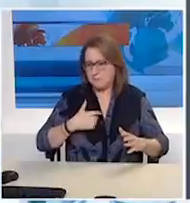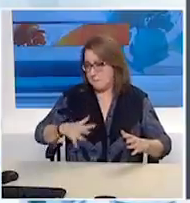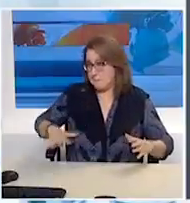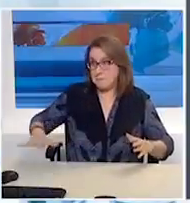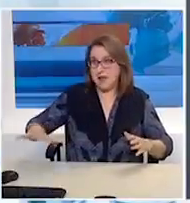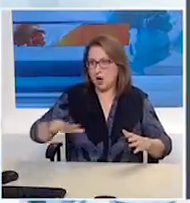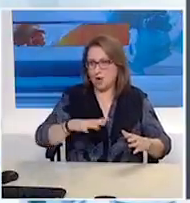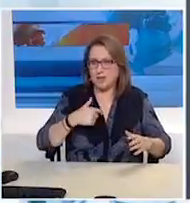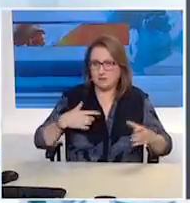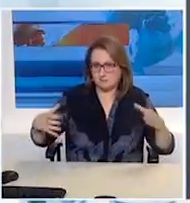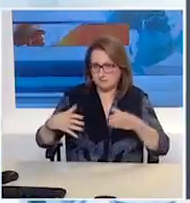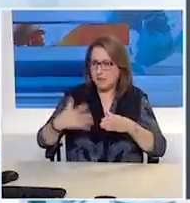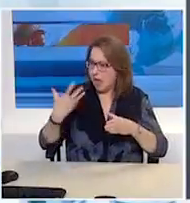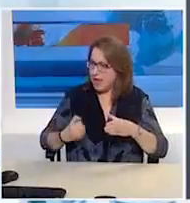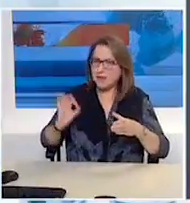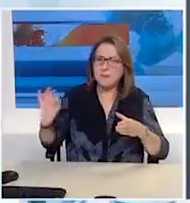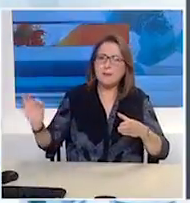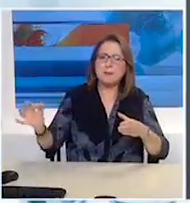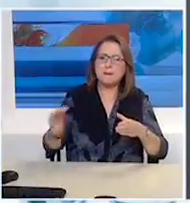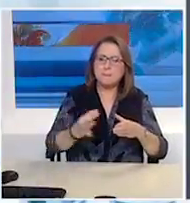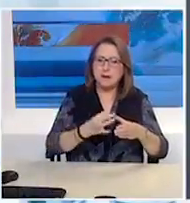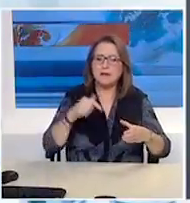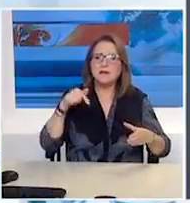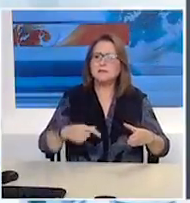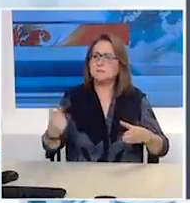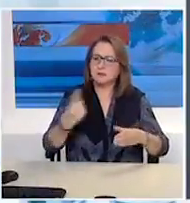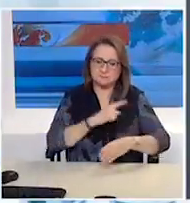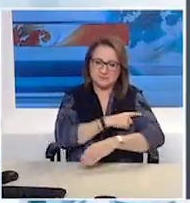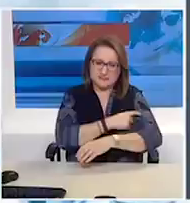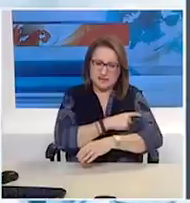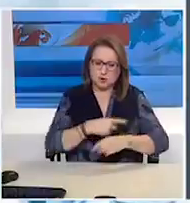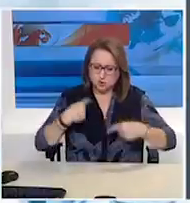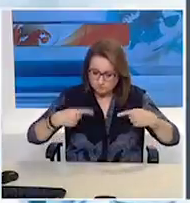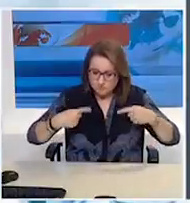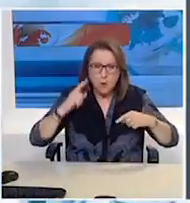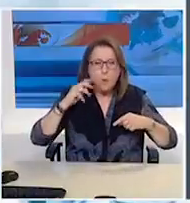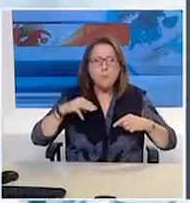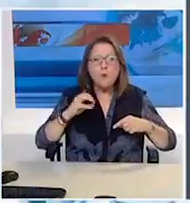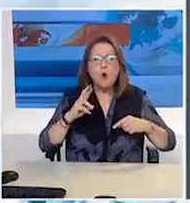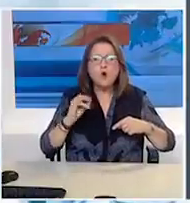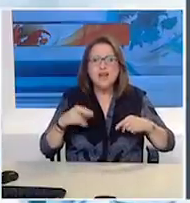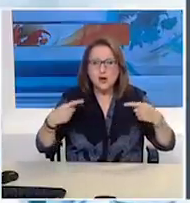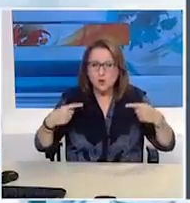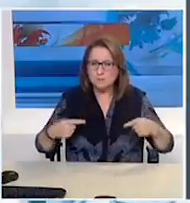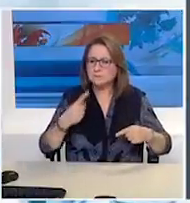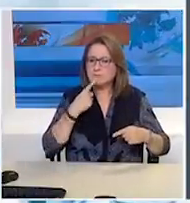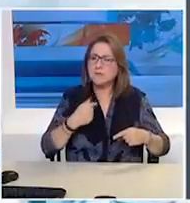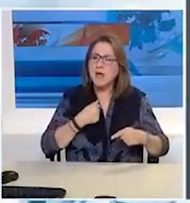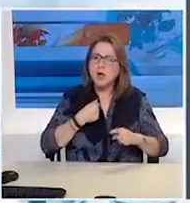μου ανακοινώνει το κλιμάκιο του Εθνικού Οργανισμού Δημόσιας Υγείας πως είμαι θετικός με το μοριακό τεστ. Εγώ δεν το